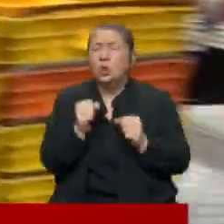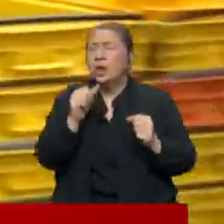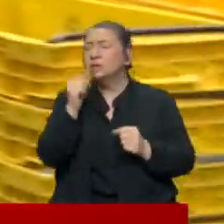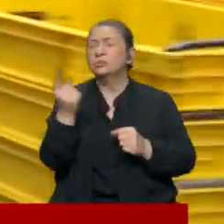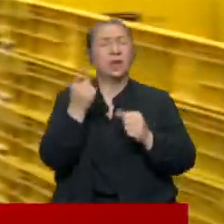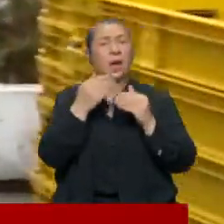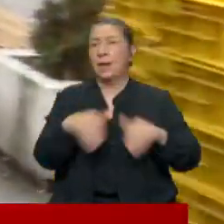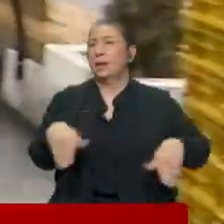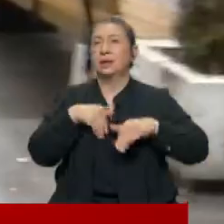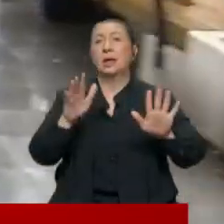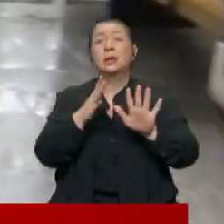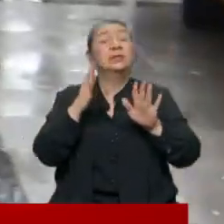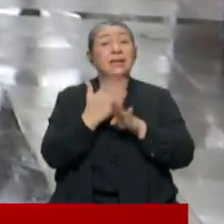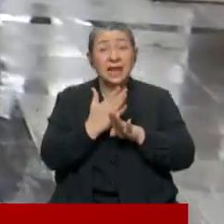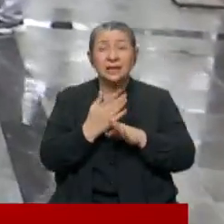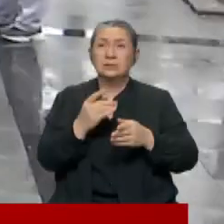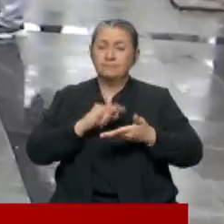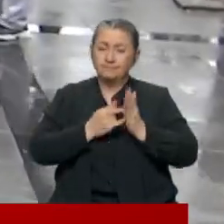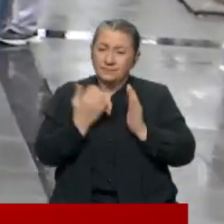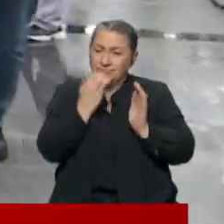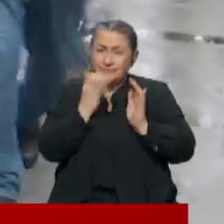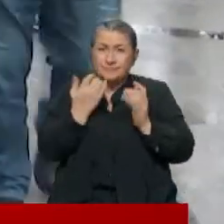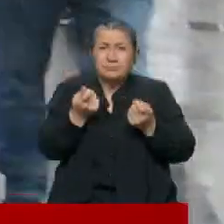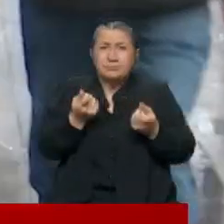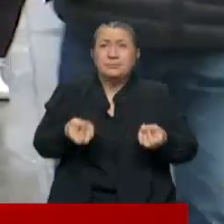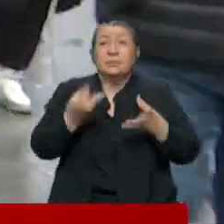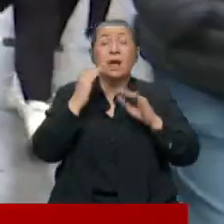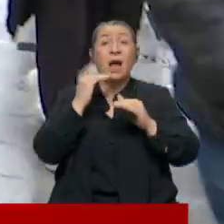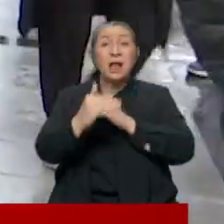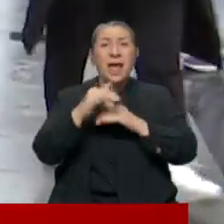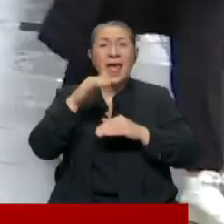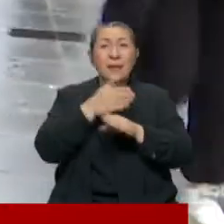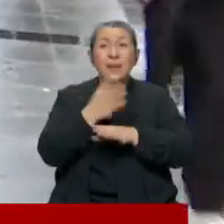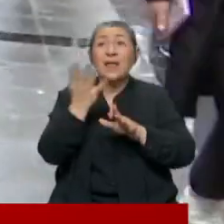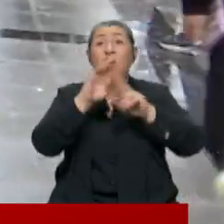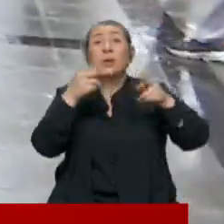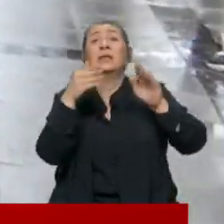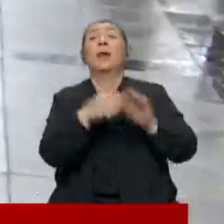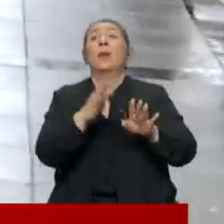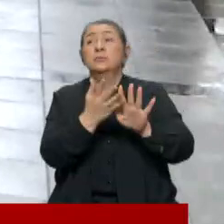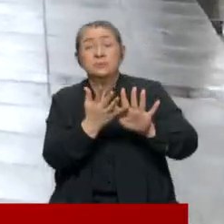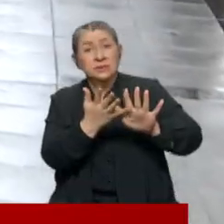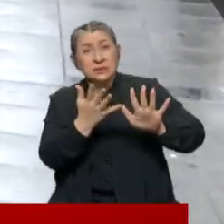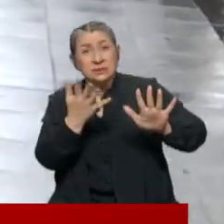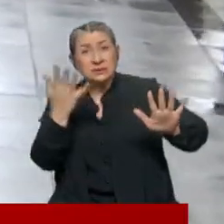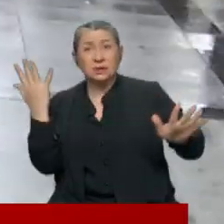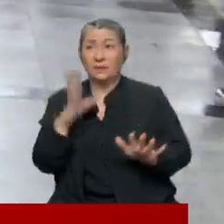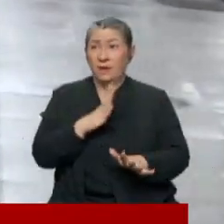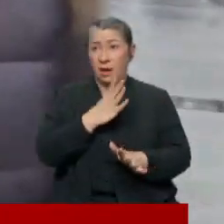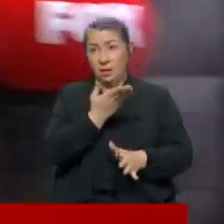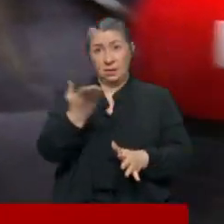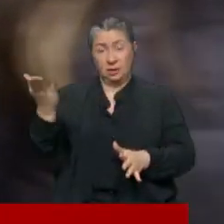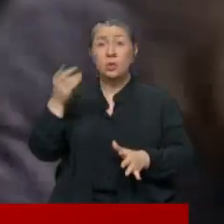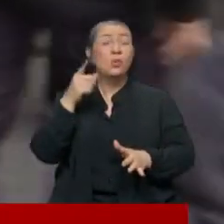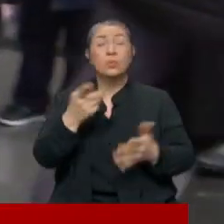şey engel olamıyor. Çünkü geçim sıkıntısı çekiyorlar. Halk ekmek daha büfeye gelmeden büfenin önünde uzun kuyruklar